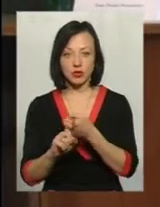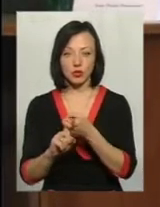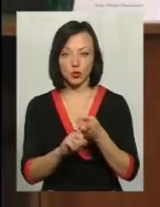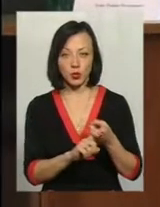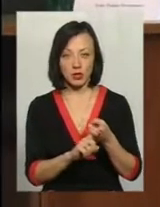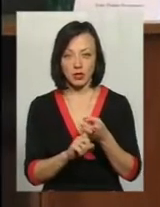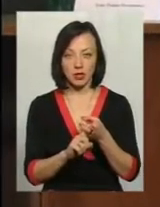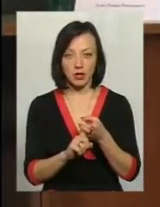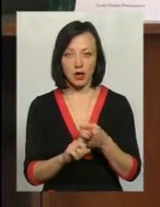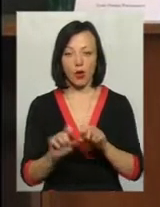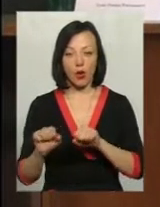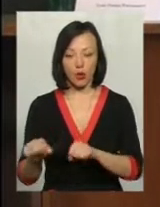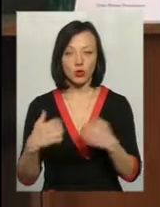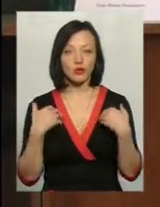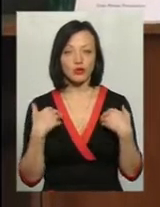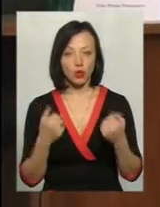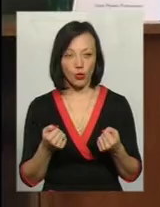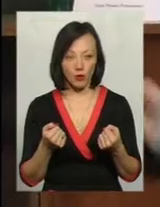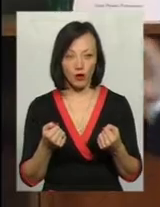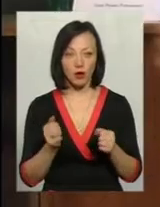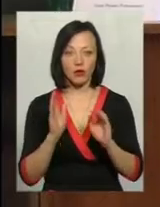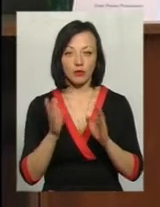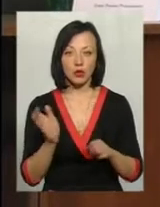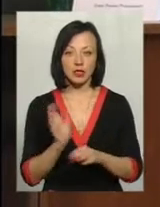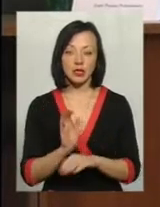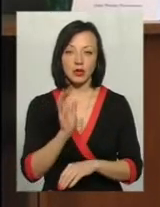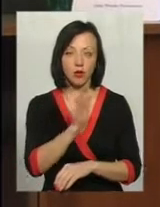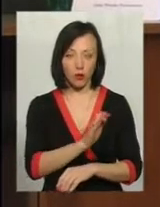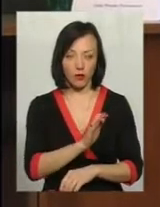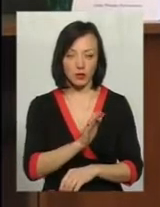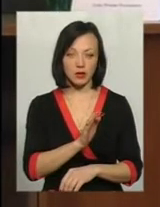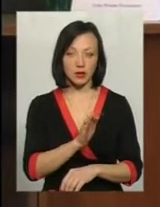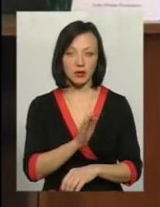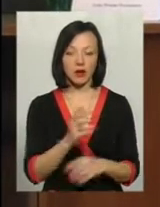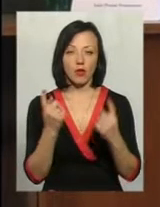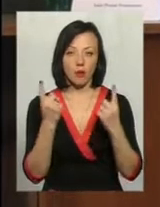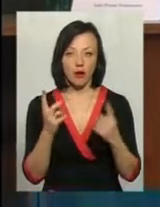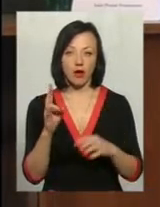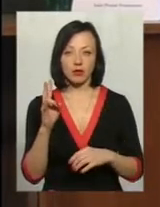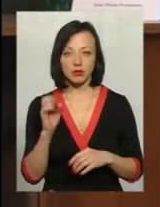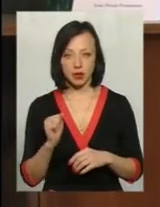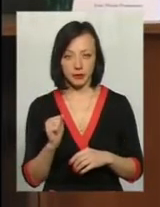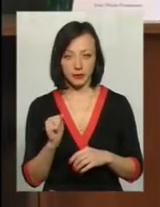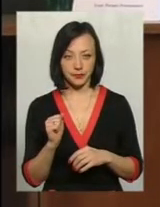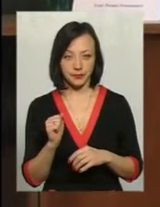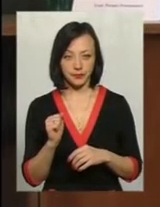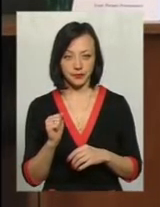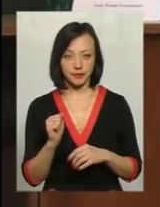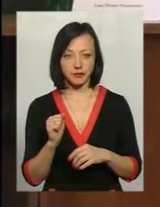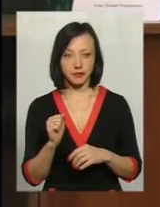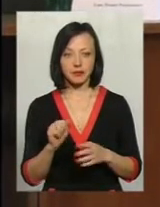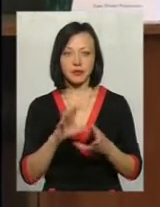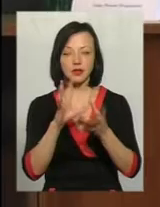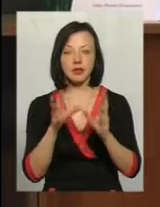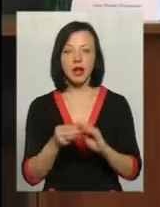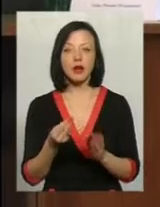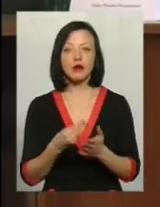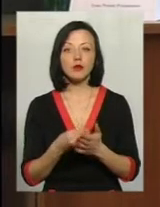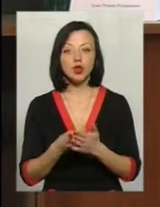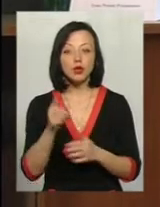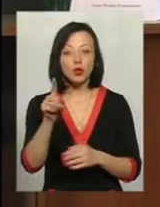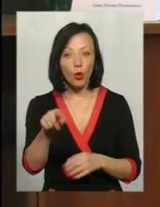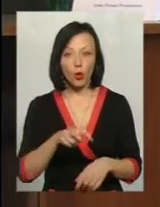безпосередньо охорони здоров'я, буде скеровуватися глобально на загальний бюджет